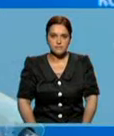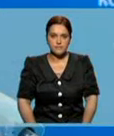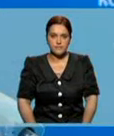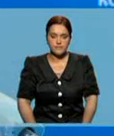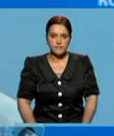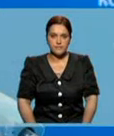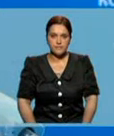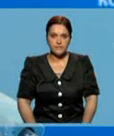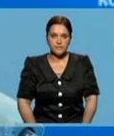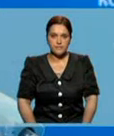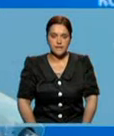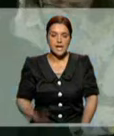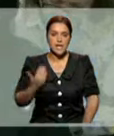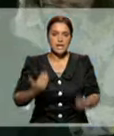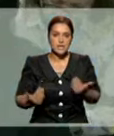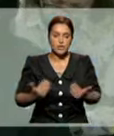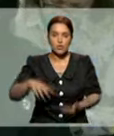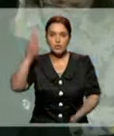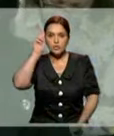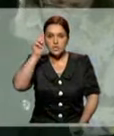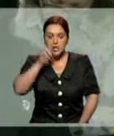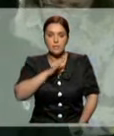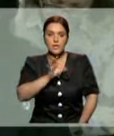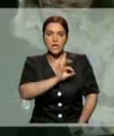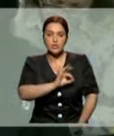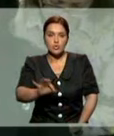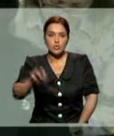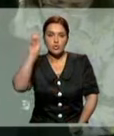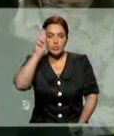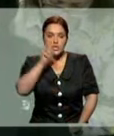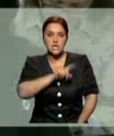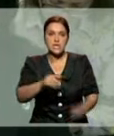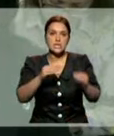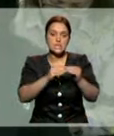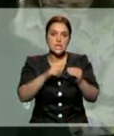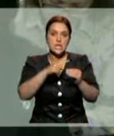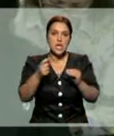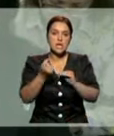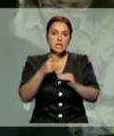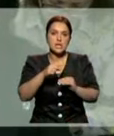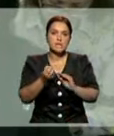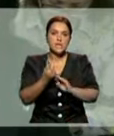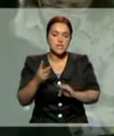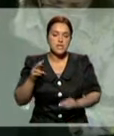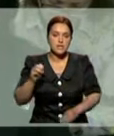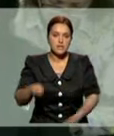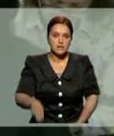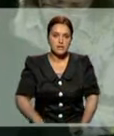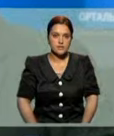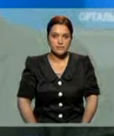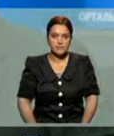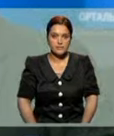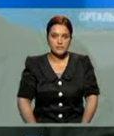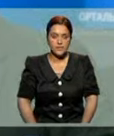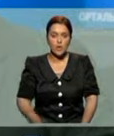Если ученик хорошо учился на протяжении всех 10, 11 или 12 лет, но